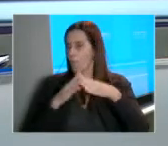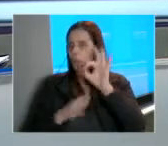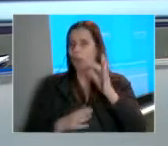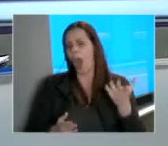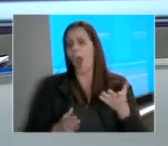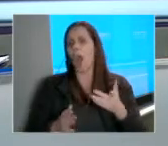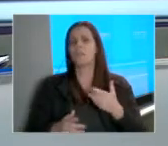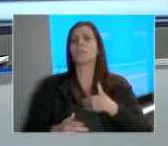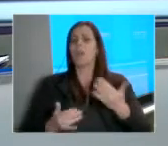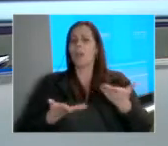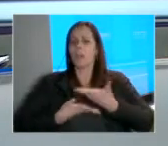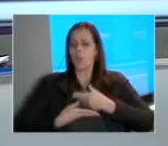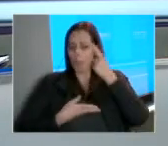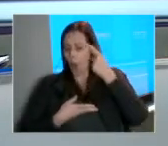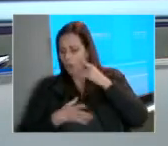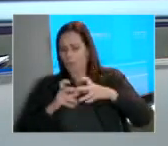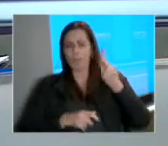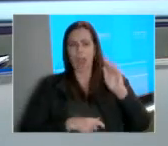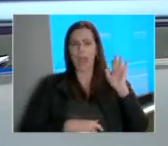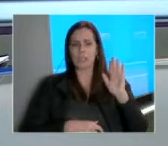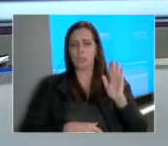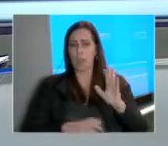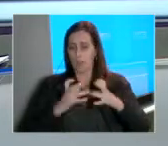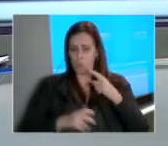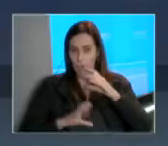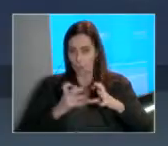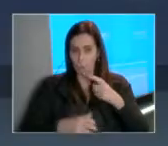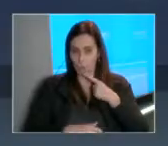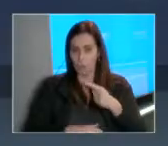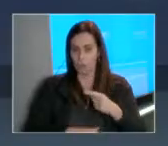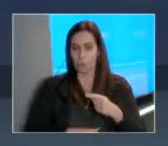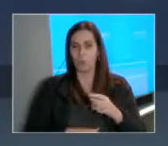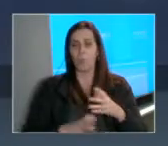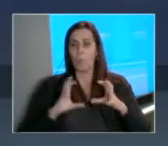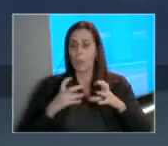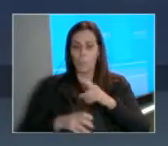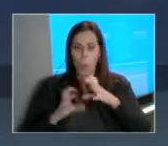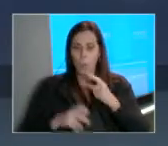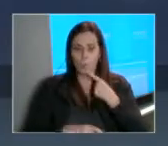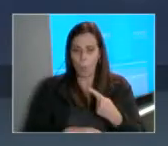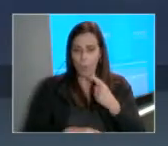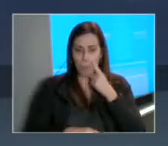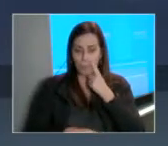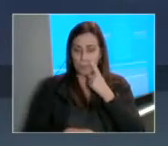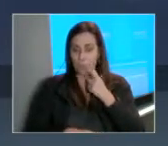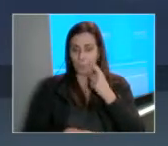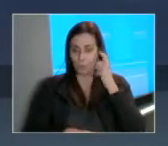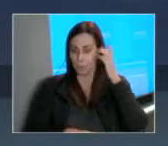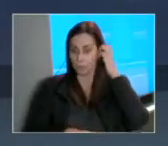לידם, אז הם דחפו את זה בין ראש העין לכפר קאסם. קיבוץ גבעת השלושה אומר, קיבוץ גבעת... בואו נדייק רגע, קיבוץ גבעת השלושה,